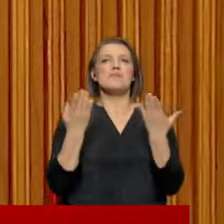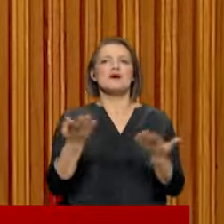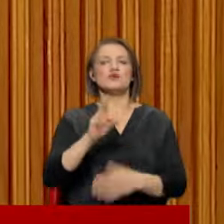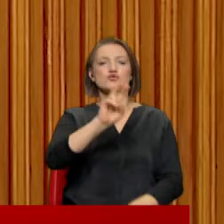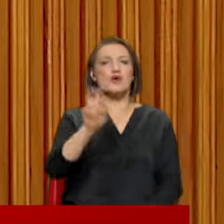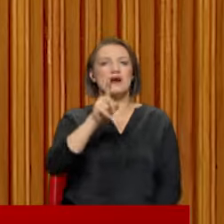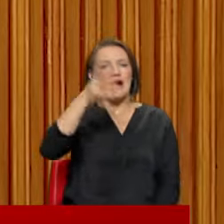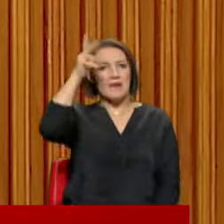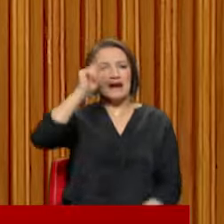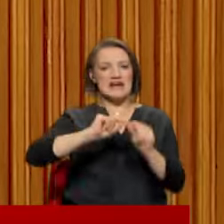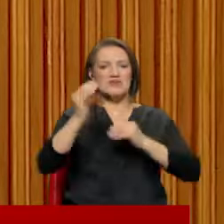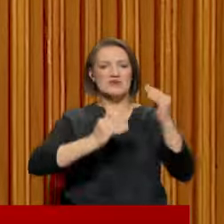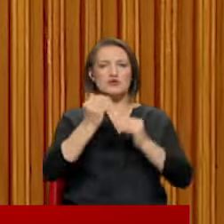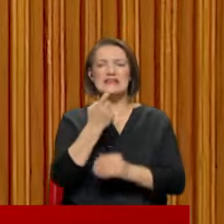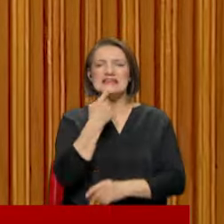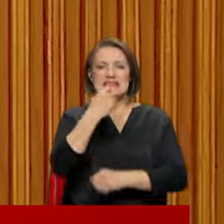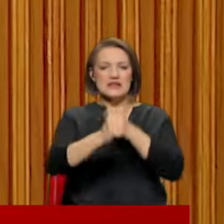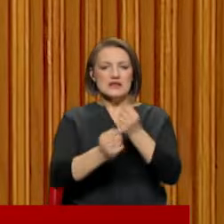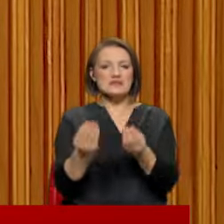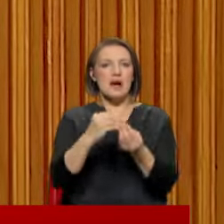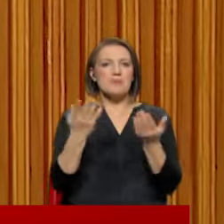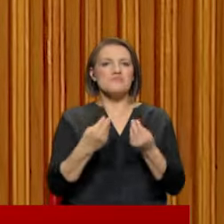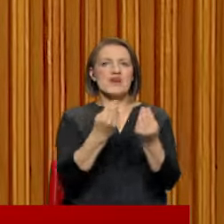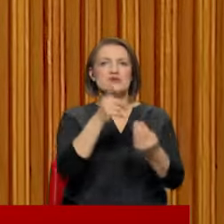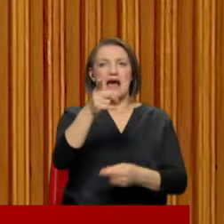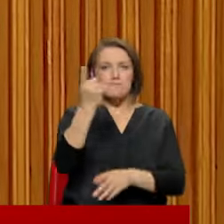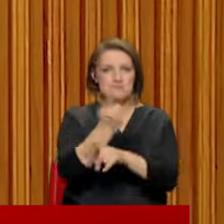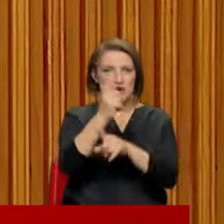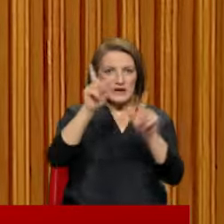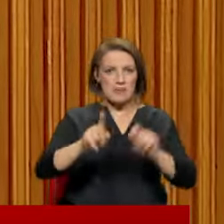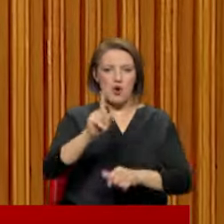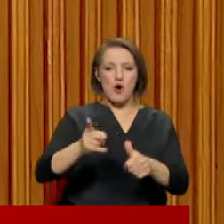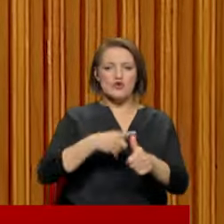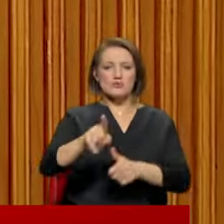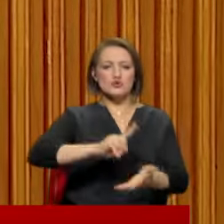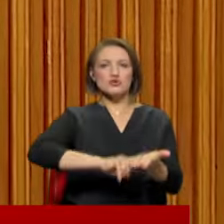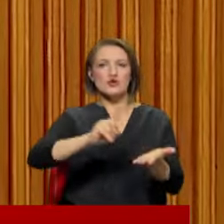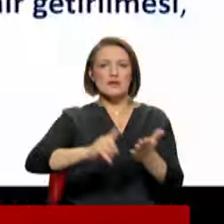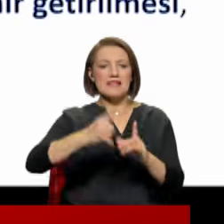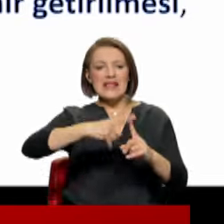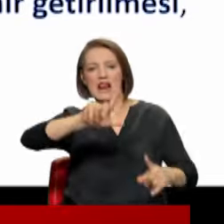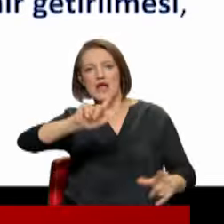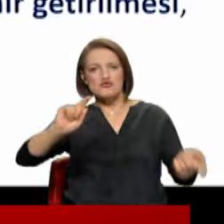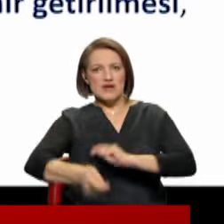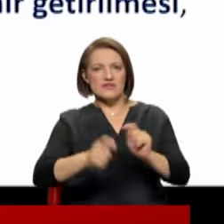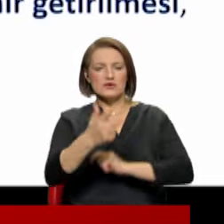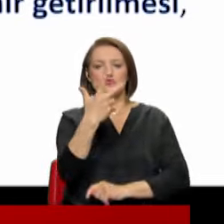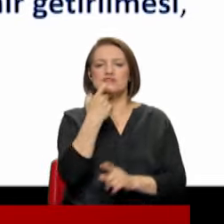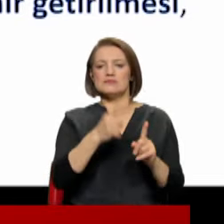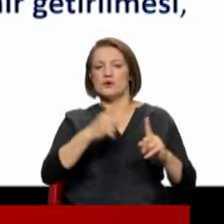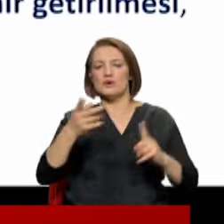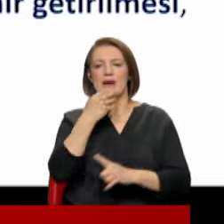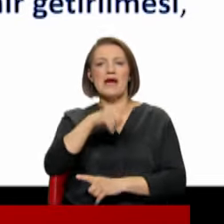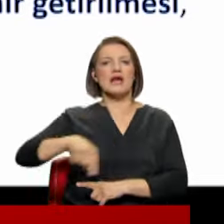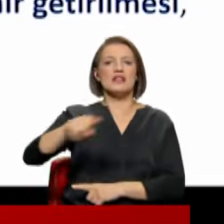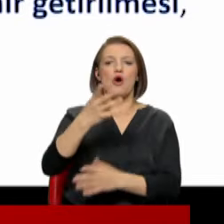Amerika enflasyonunu da yıllık zam diye veriyor. Sen bir şey yapacaksan önce bu sözleşmeyi TL'ye çevir. 3 yıl boyunca